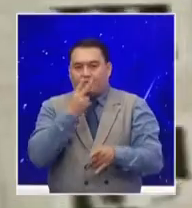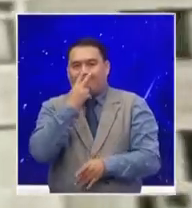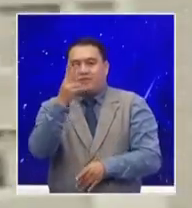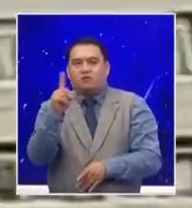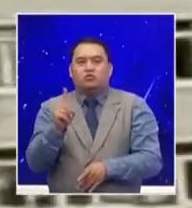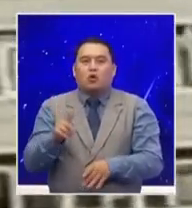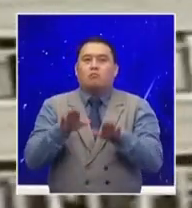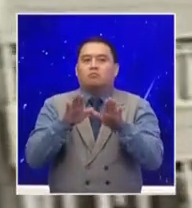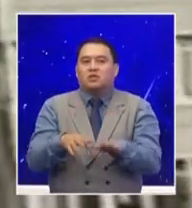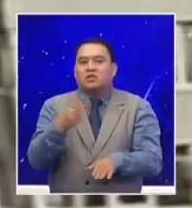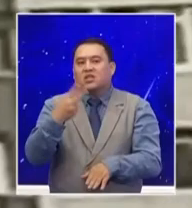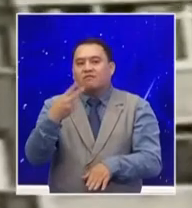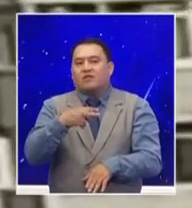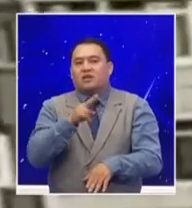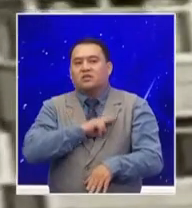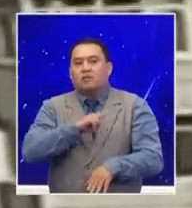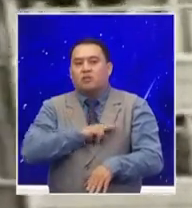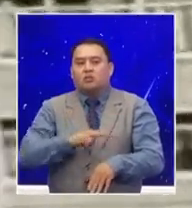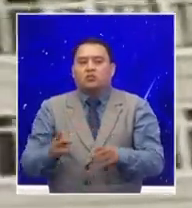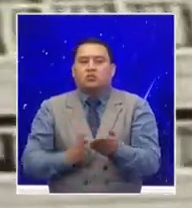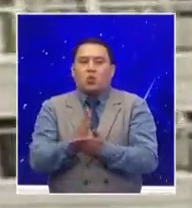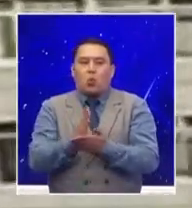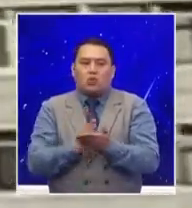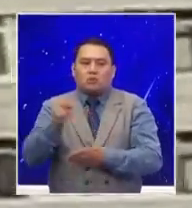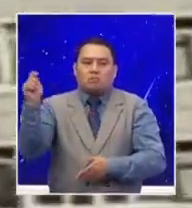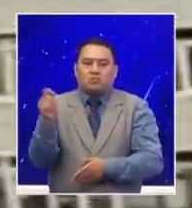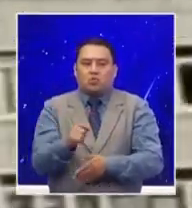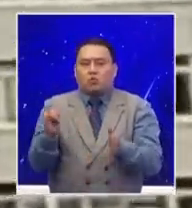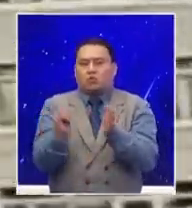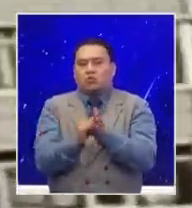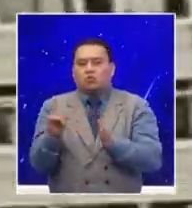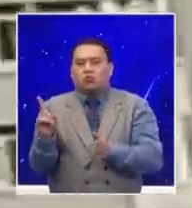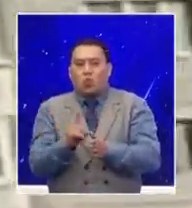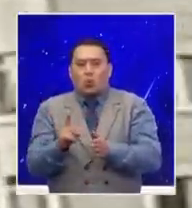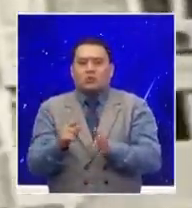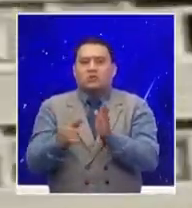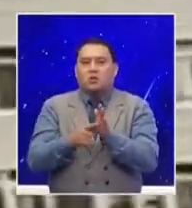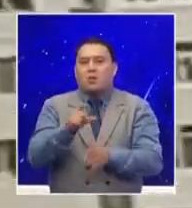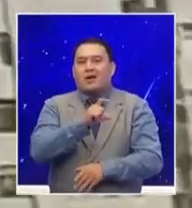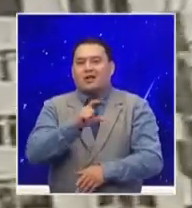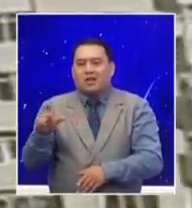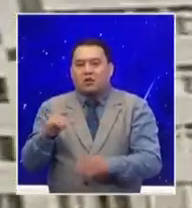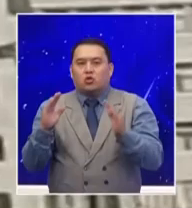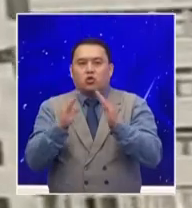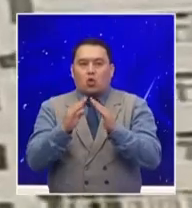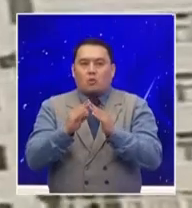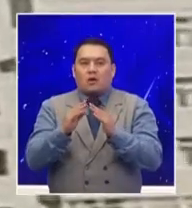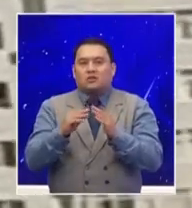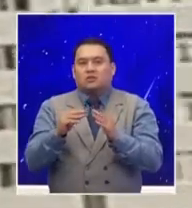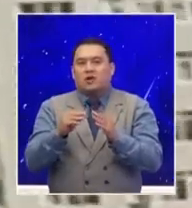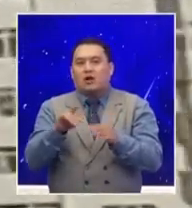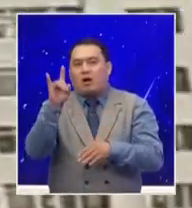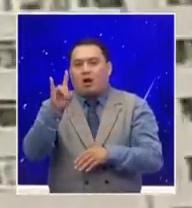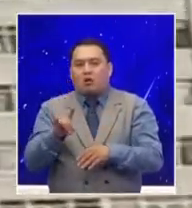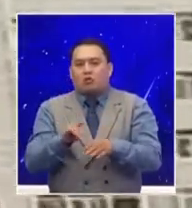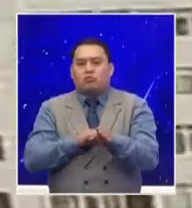На место выехали 20 сотрудников пожарной службы. По прибытию было установлено, что на 7-м этаже горели домашние вещи и оконные